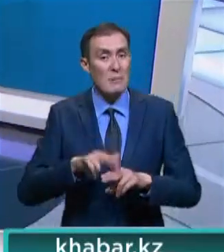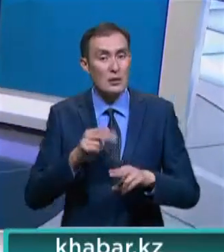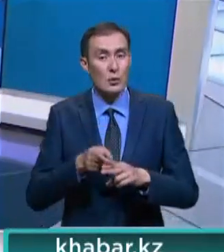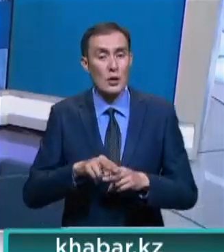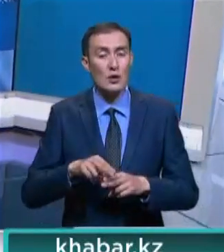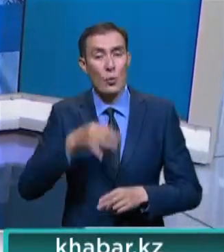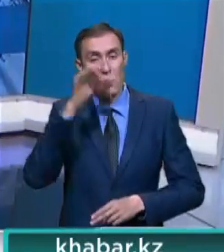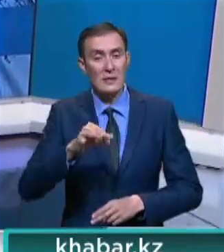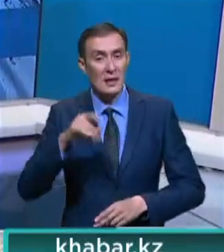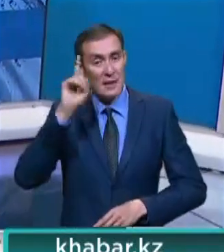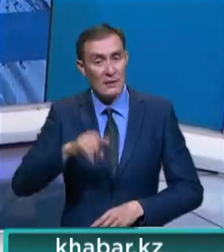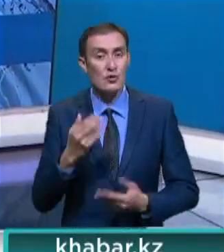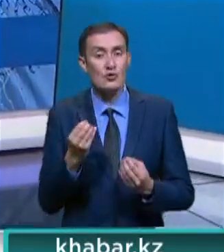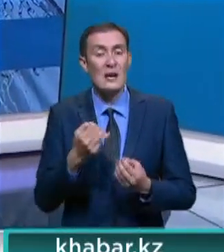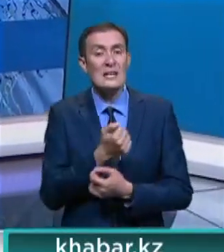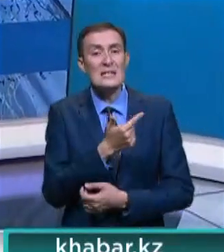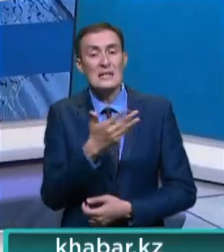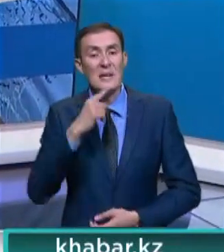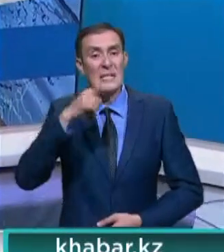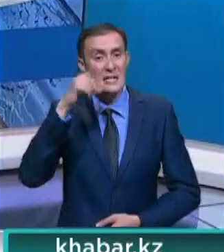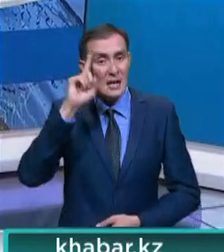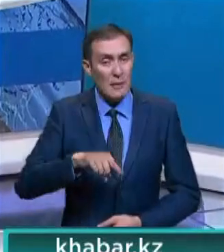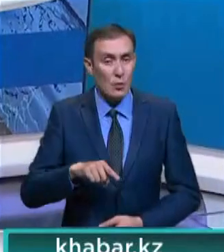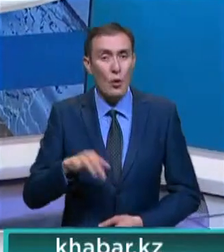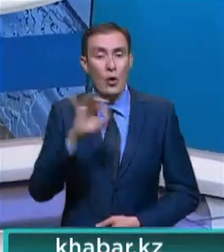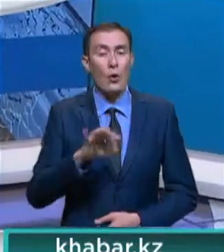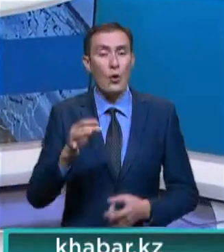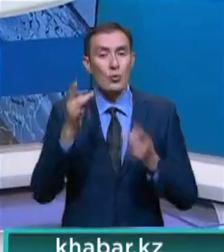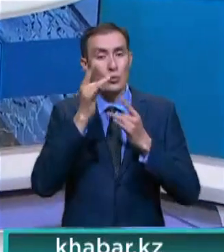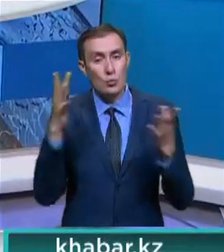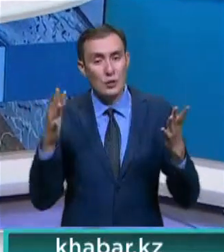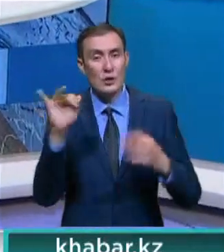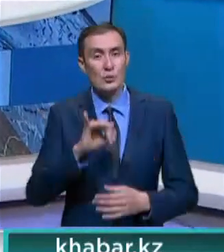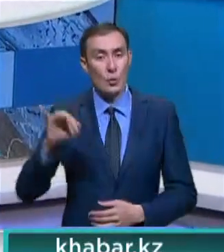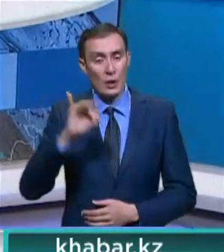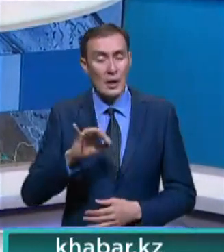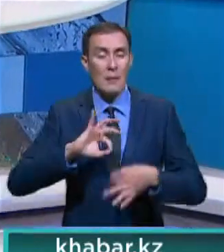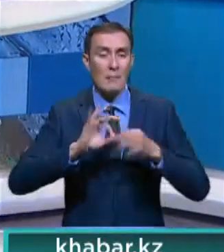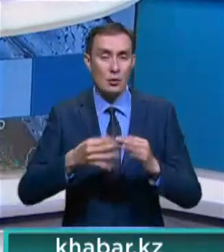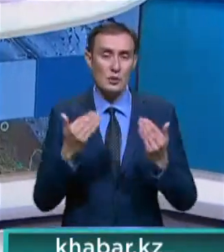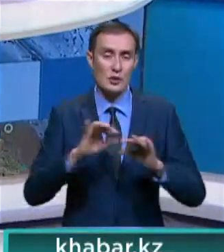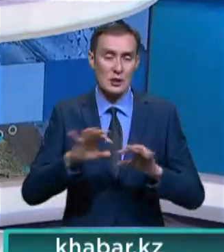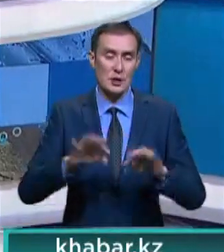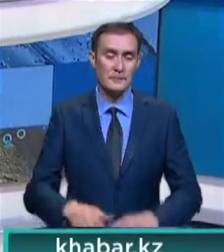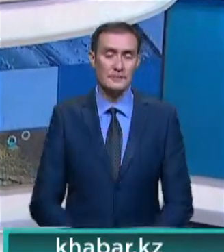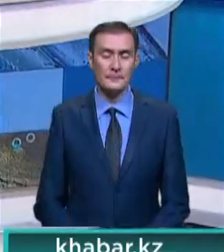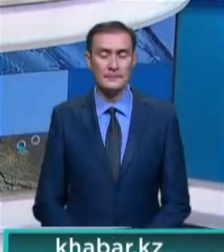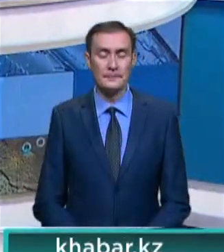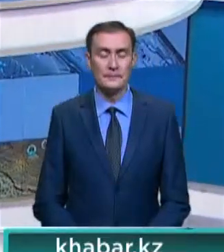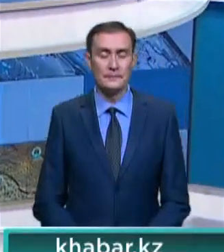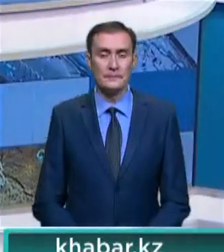помимо профессиональных навыков владеют несколькими языками, знаниями о местной культуре и истории. Подробнее Сабина Рахимбай.